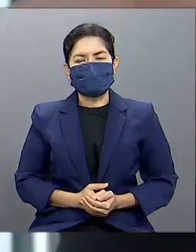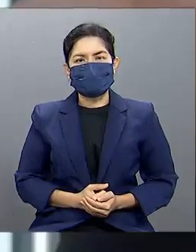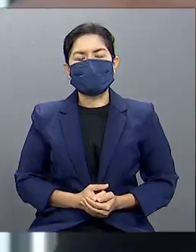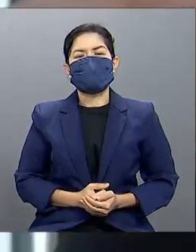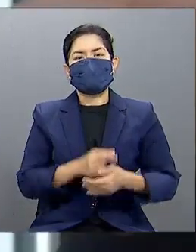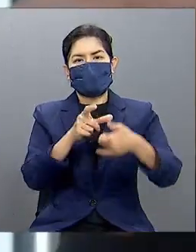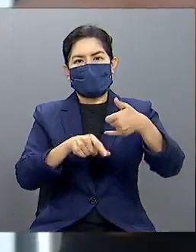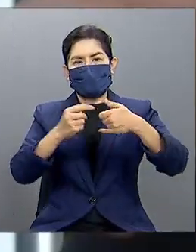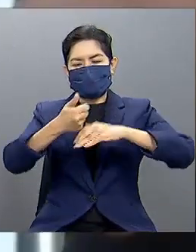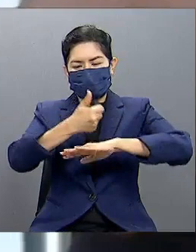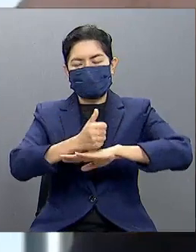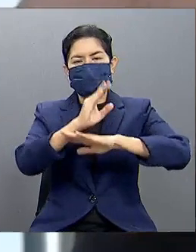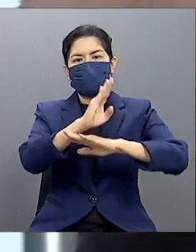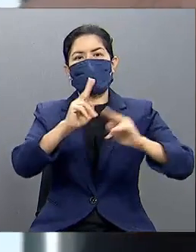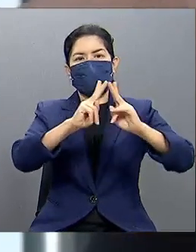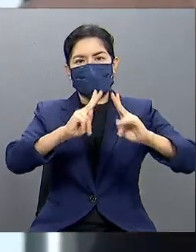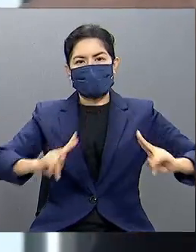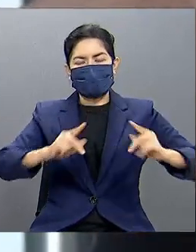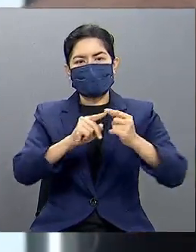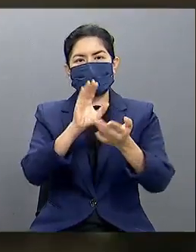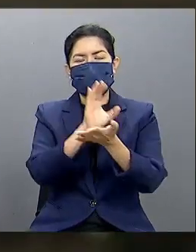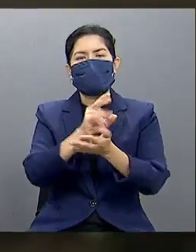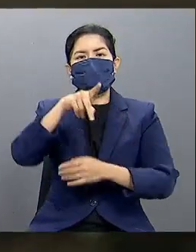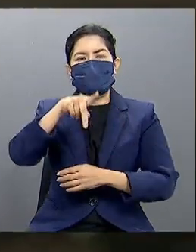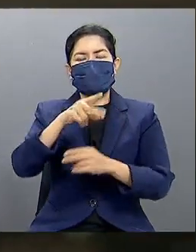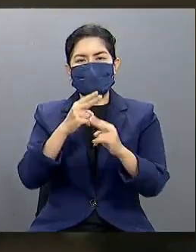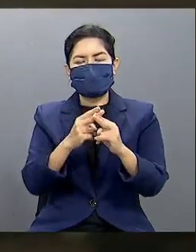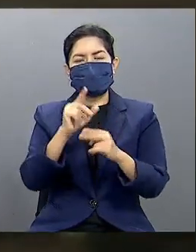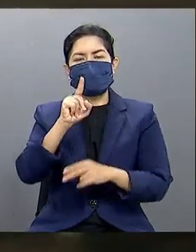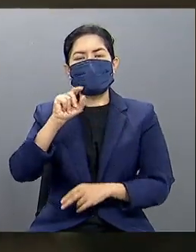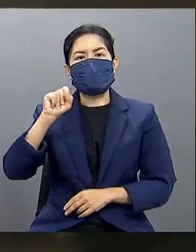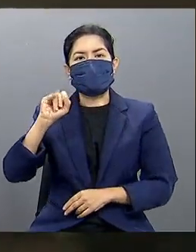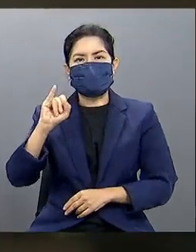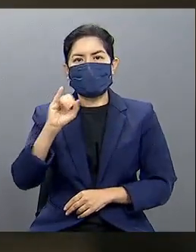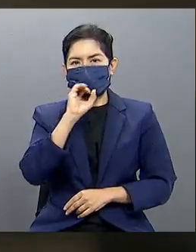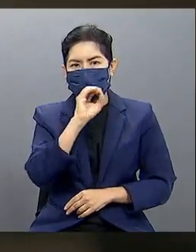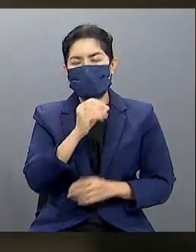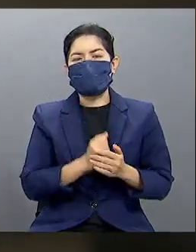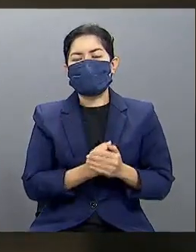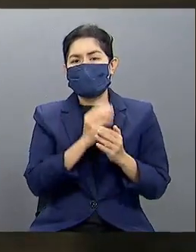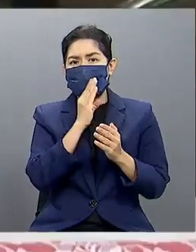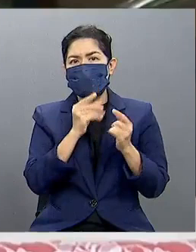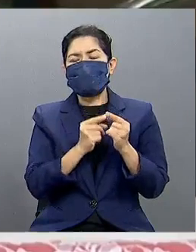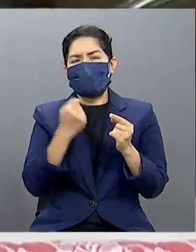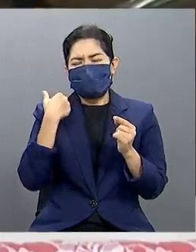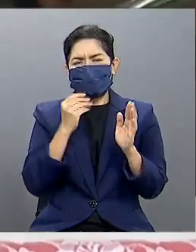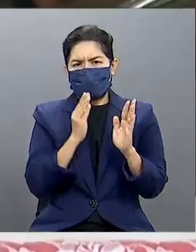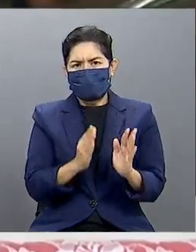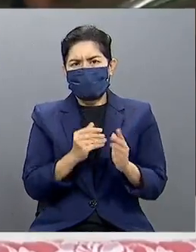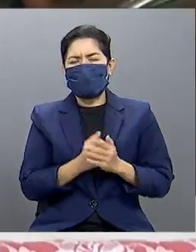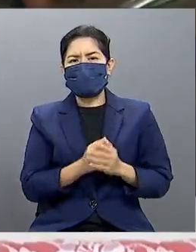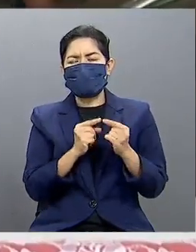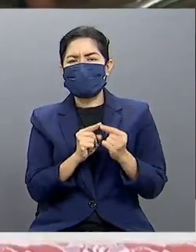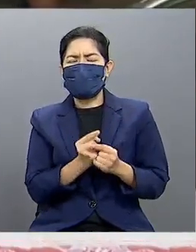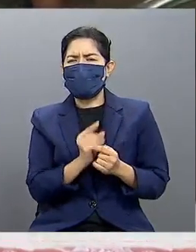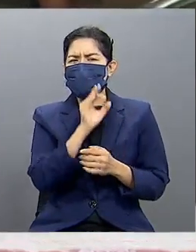อบสวนคดีพิเศษหรือ DSI เปิดเผยว่าในกรณีที่มีคนร้องเรียนให้รับคดีการเสียชีวิตของนางสาวภัทรธิ